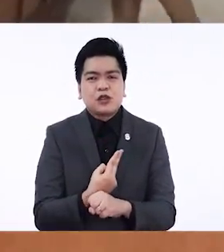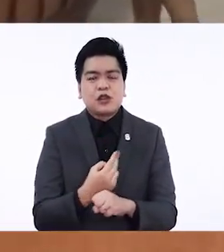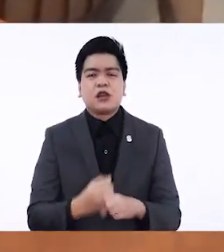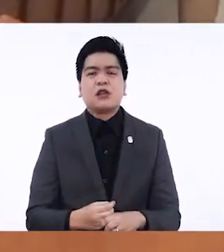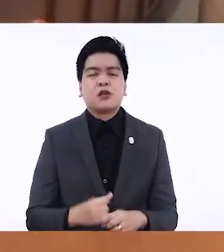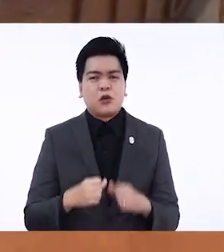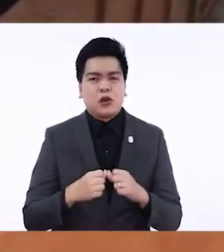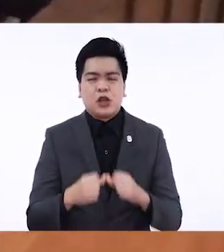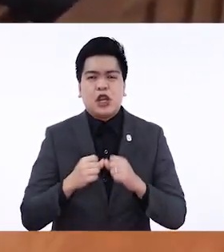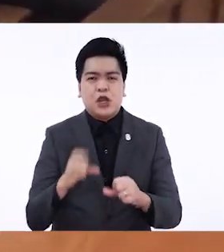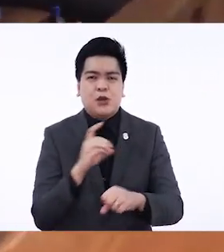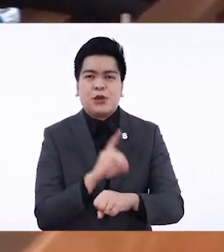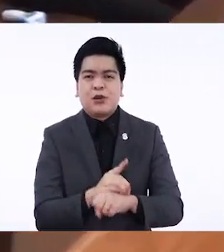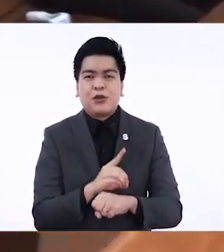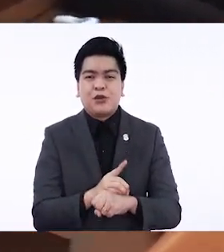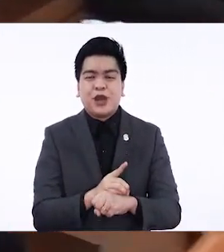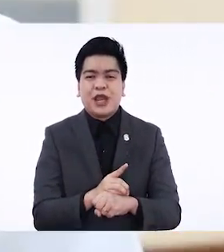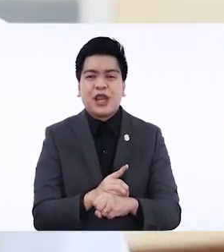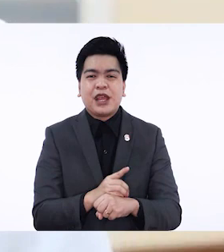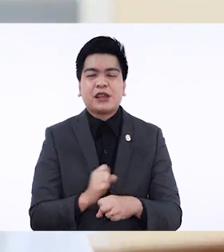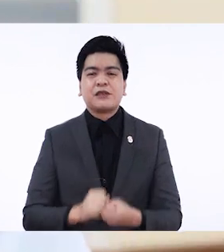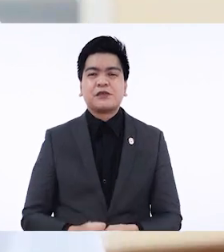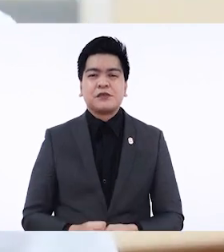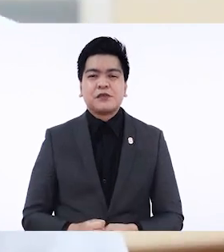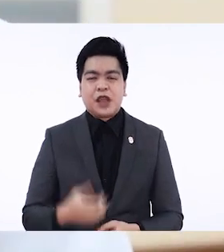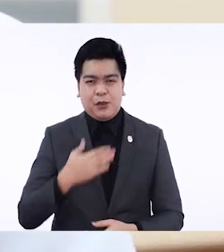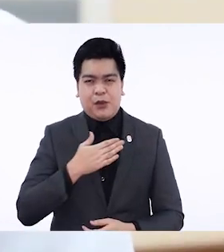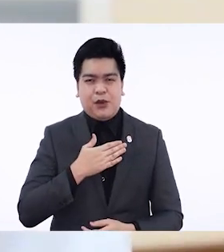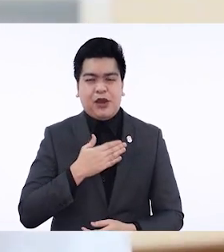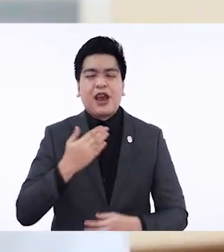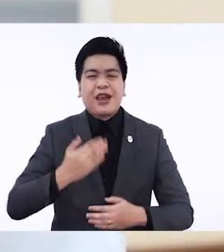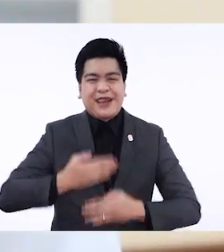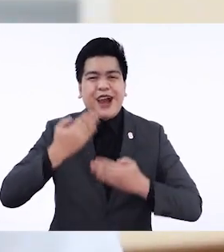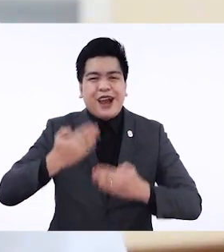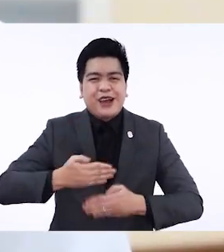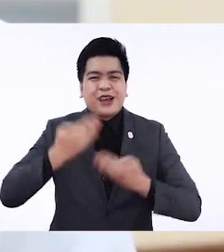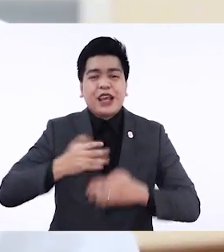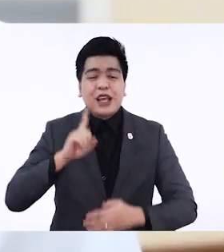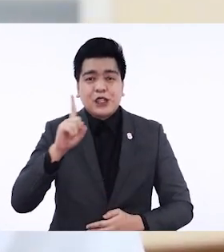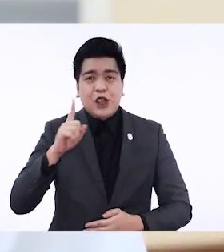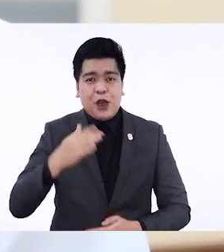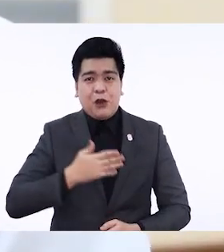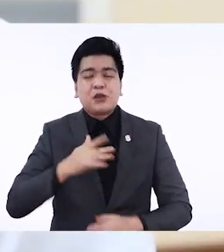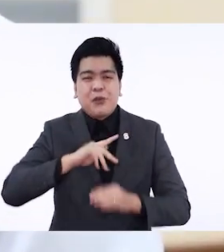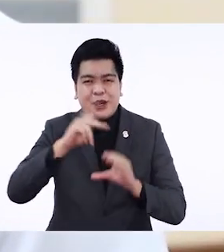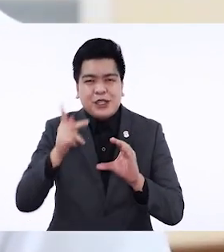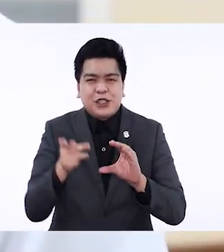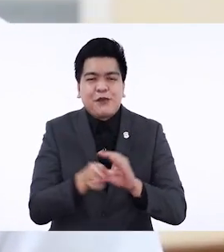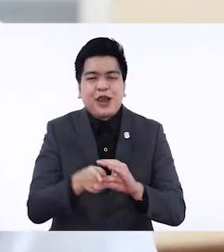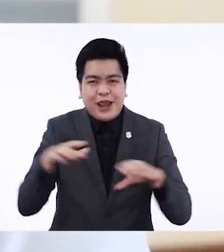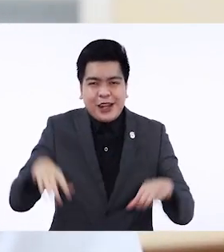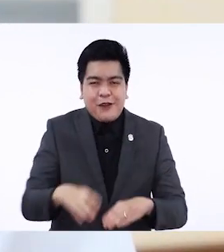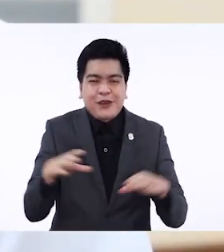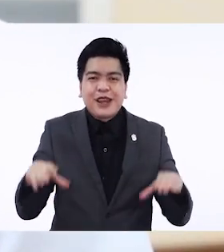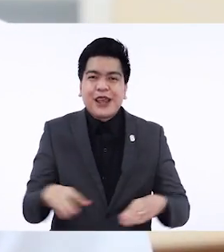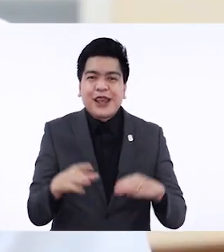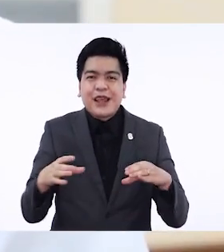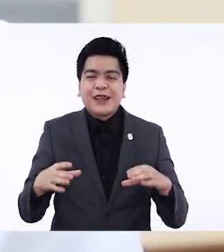mapagaan pa ang kanilang mga pagtupad. Ako po ay nagagalak kasi isa po ako sa nakadalo sa ganitong